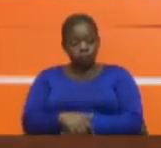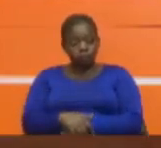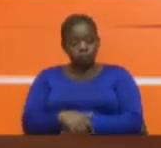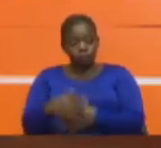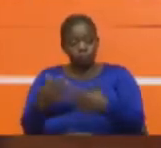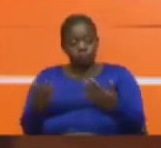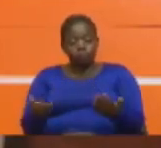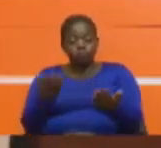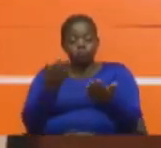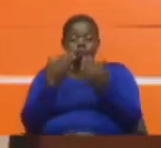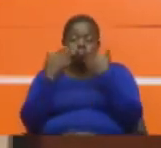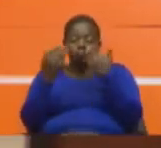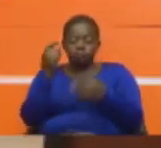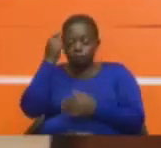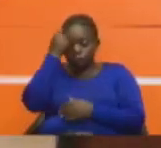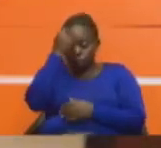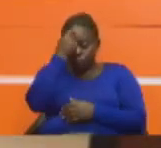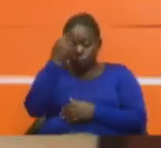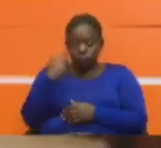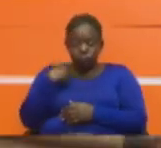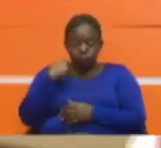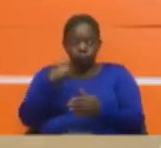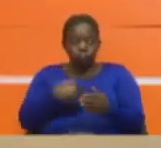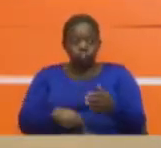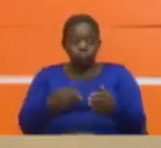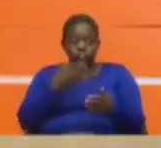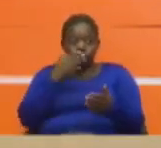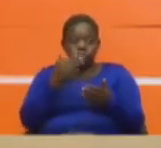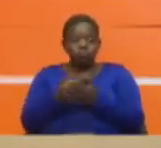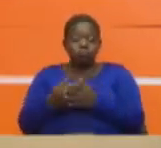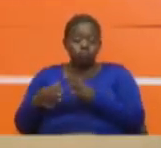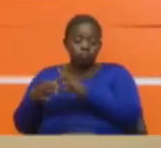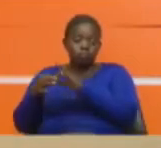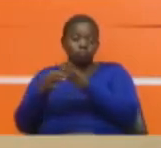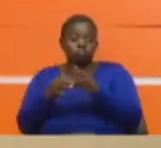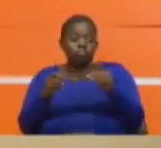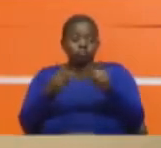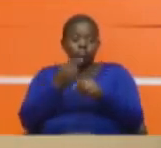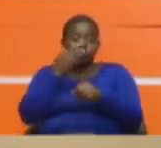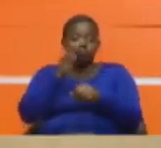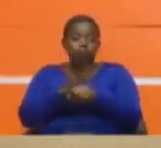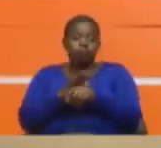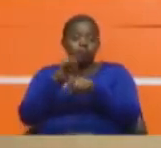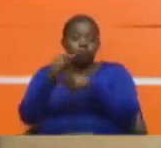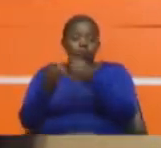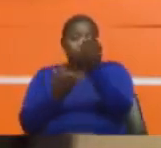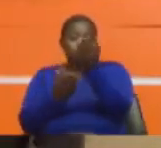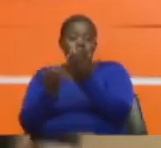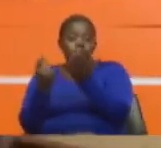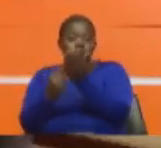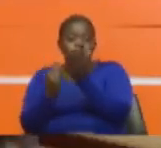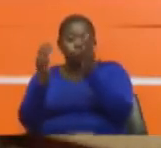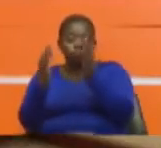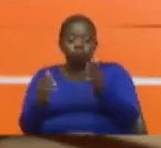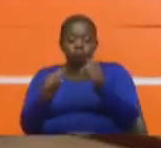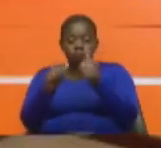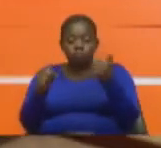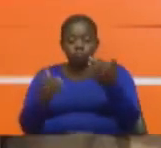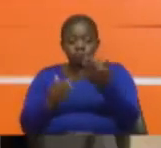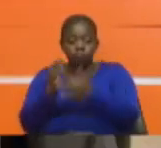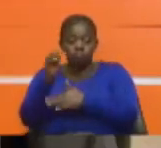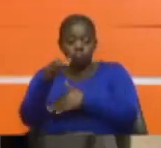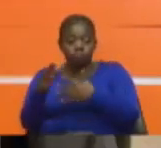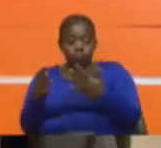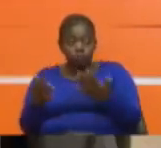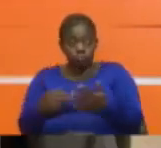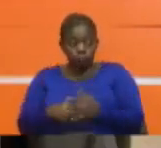Wanyama civil government ya China Ulinkulakana nungi baida ni Vision Group Ni hiya mantu wa kukuro kuweza manda Uganda obulonje Okuita mikutu jafe